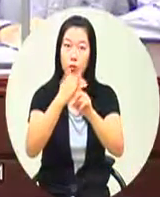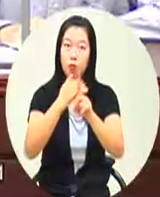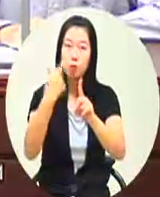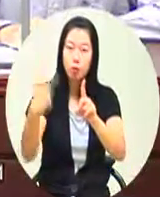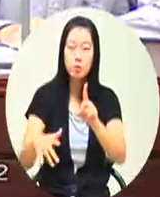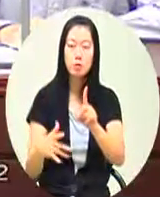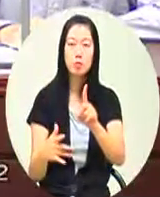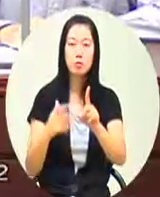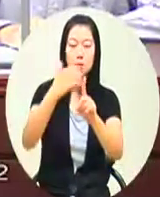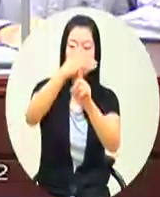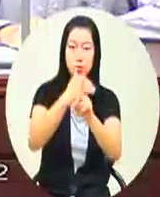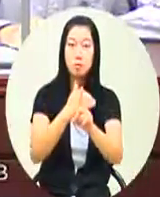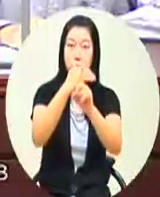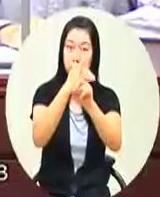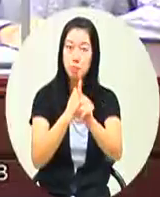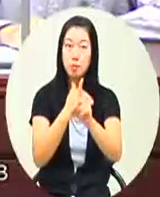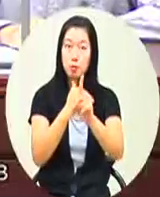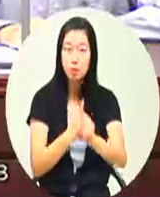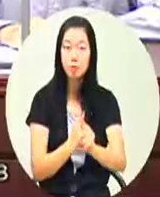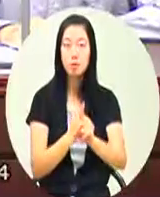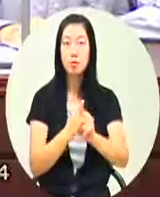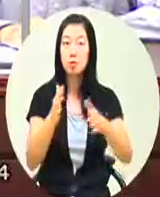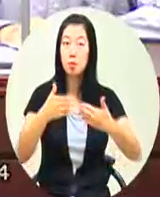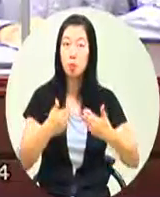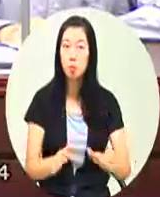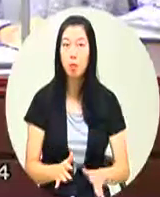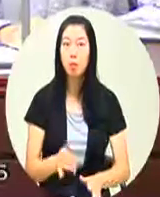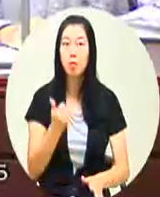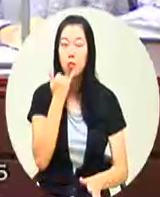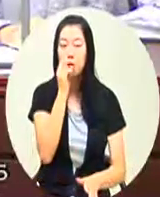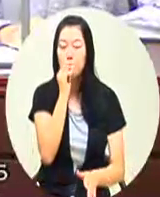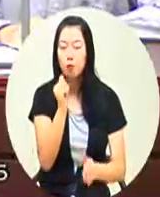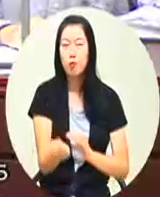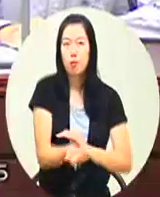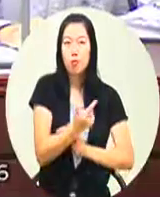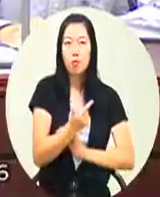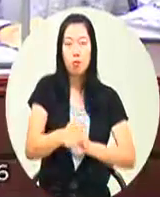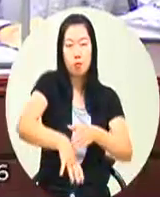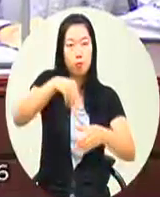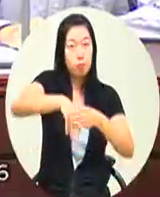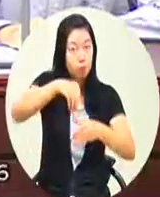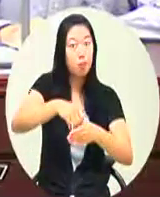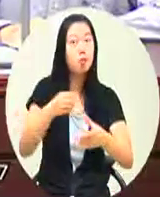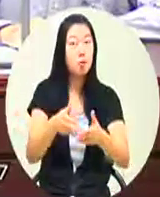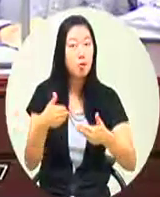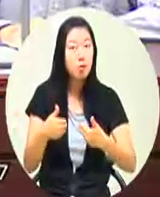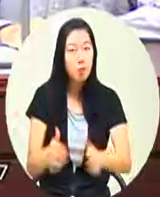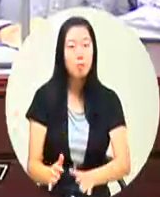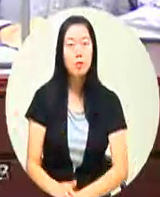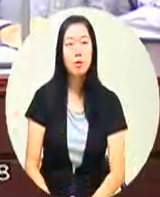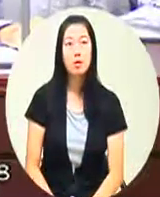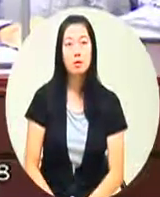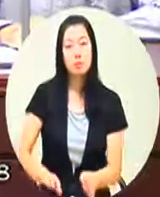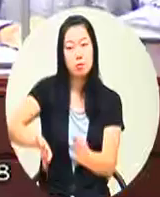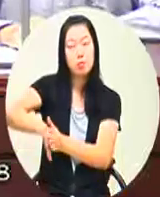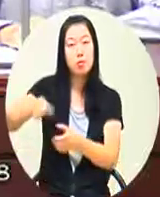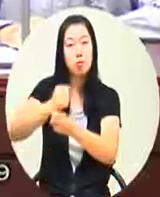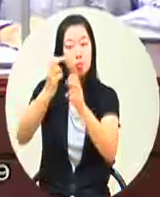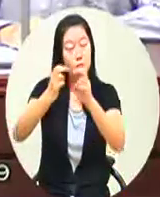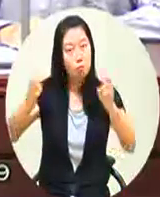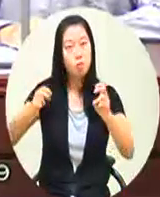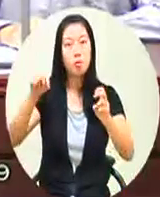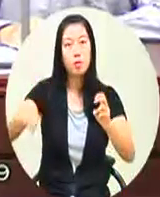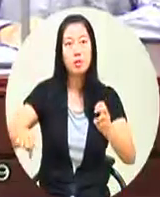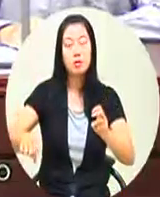下去，再降低一点，就是让它提早抽，这个部分我们来检讨。 那右昌元帅庙这个部分，因为